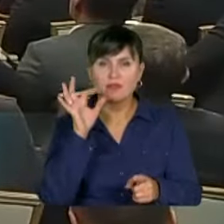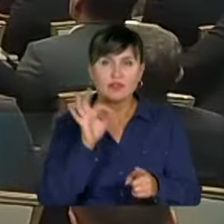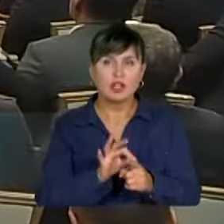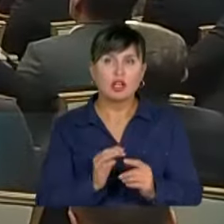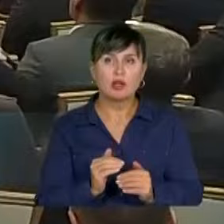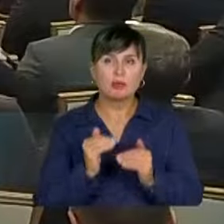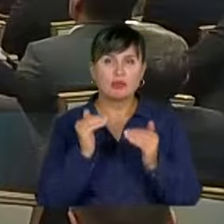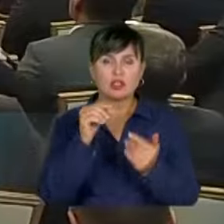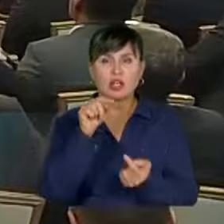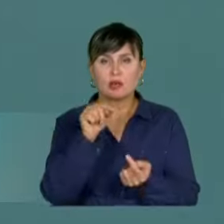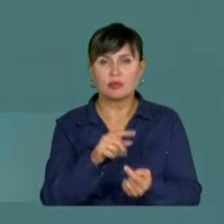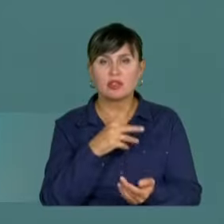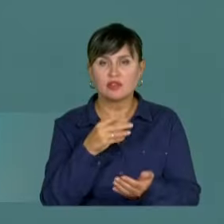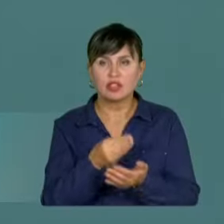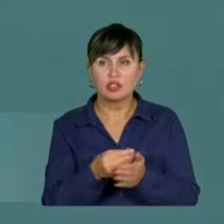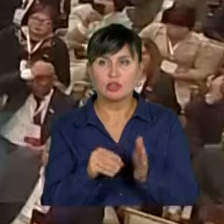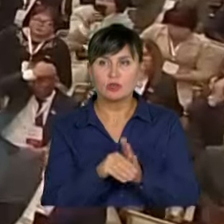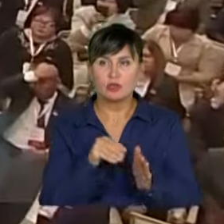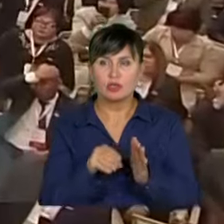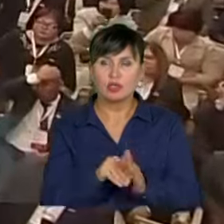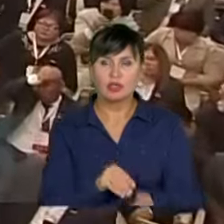повышения компетенции своих депутатов.